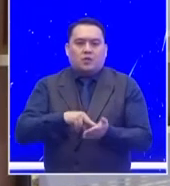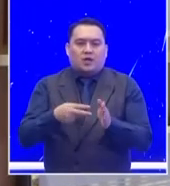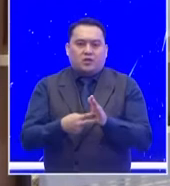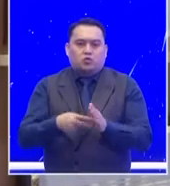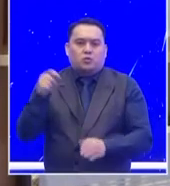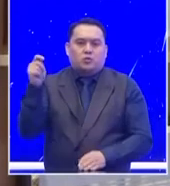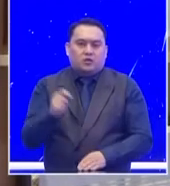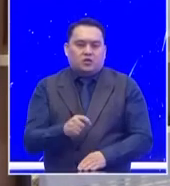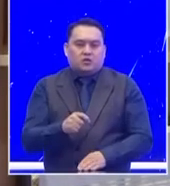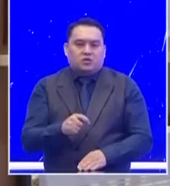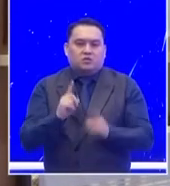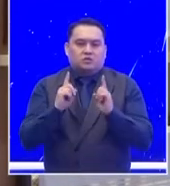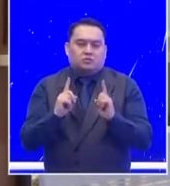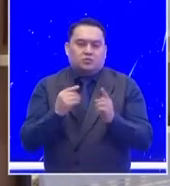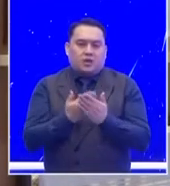планируется, согласно